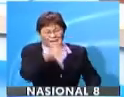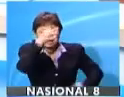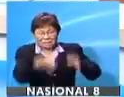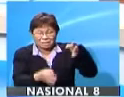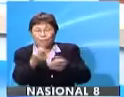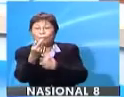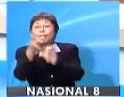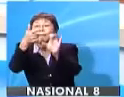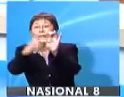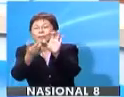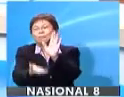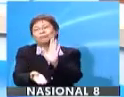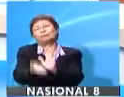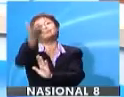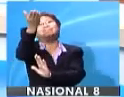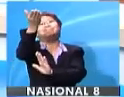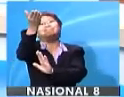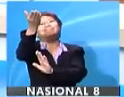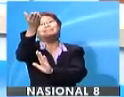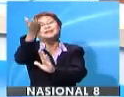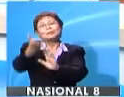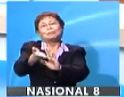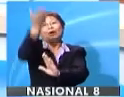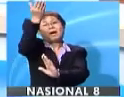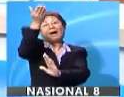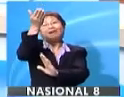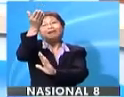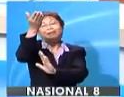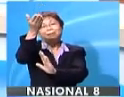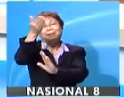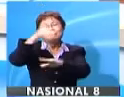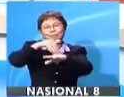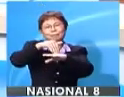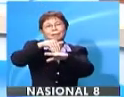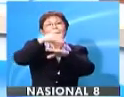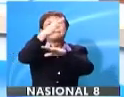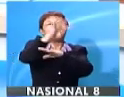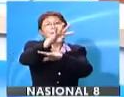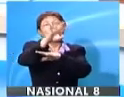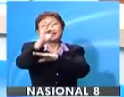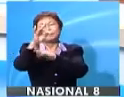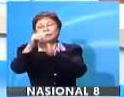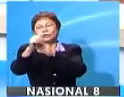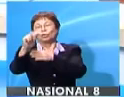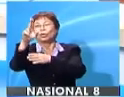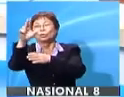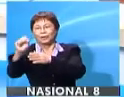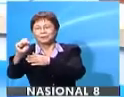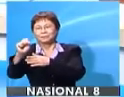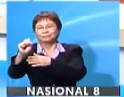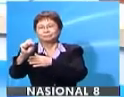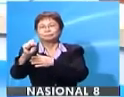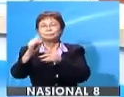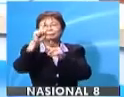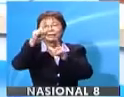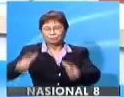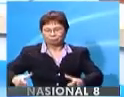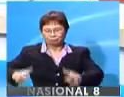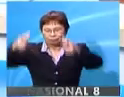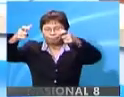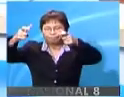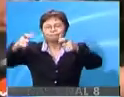sekiranya harga komoditi itu meningkat melebihi jangkaan kerajaan pada $48 Amerika Syarikat setong.